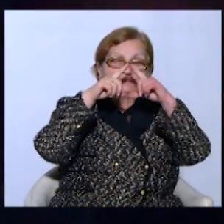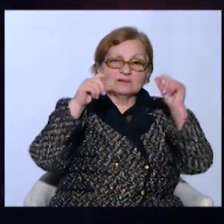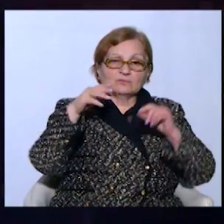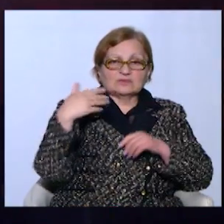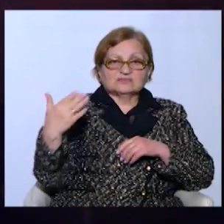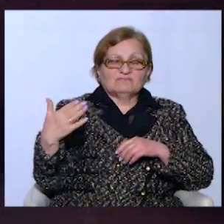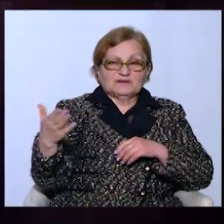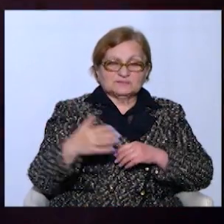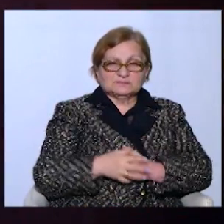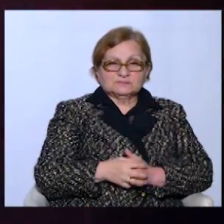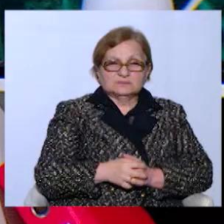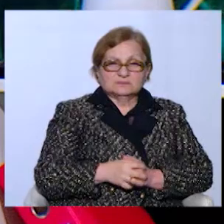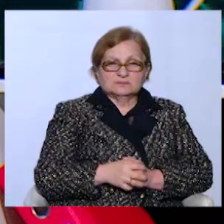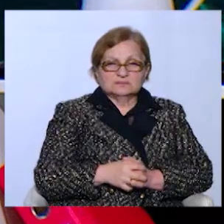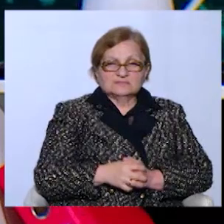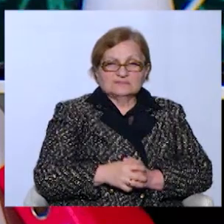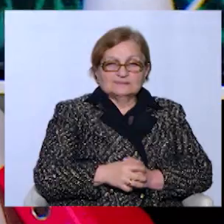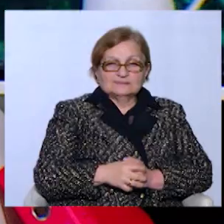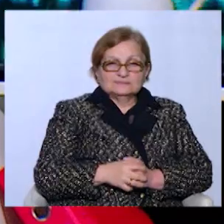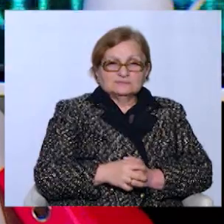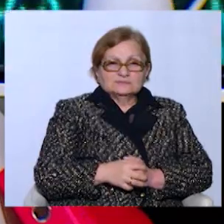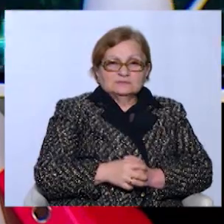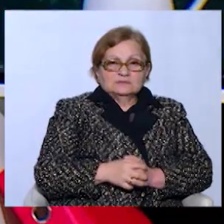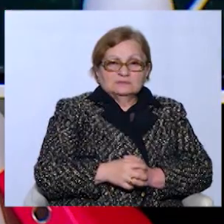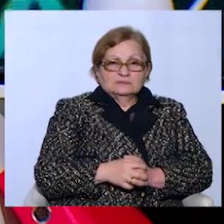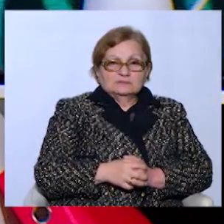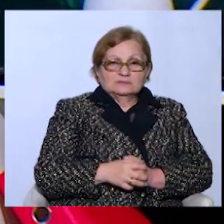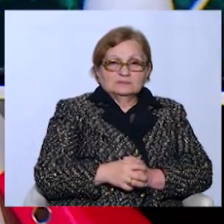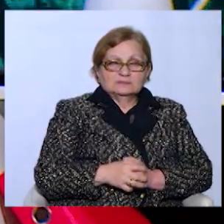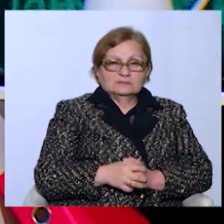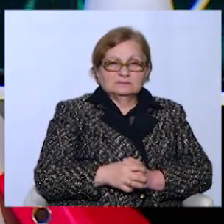გვერდზე. კარგით, ახლა მოდით მე აი აქ ავიღებ სხვა